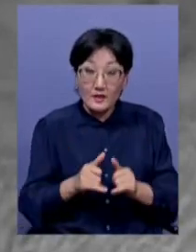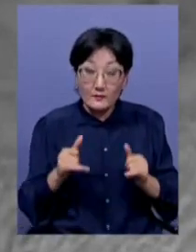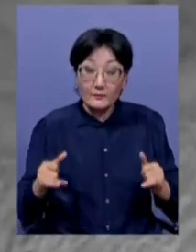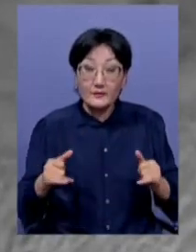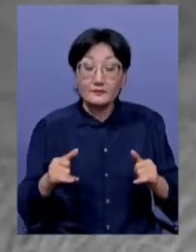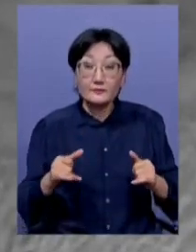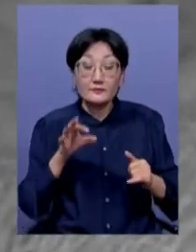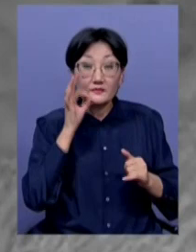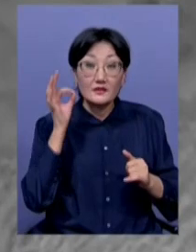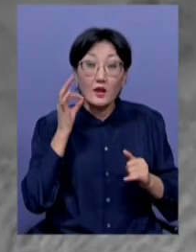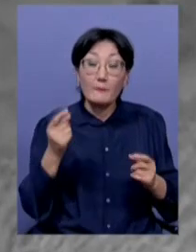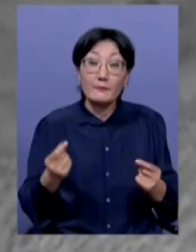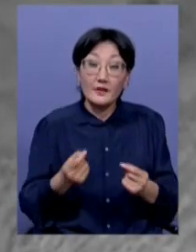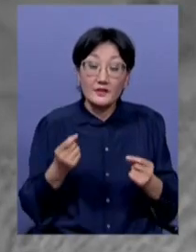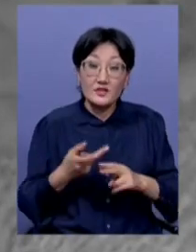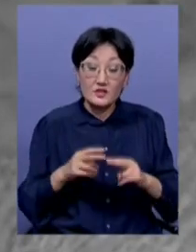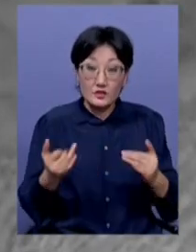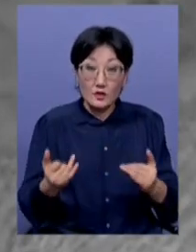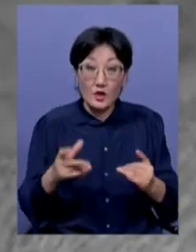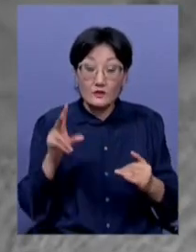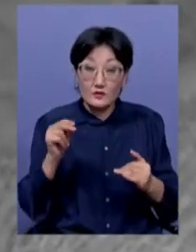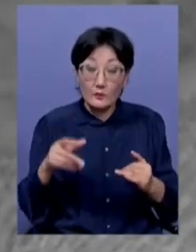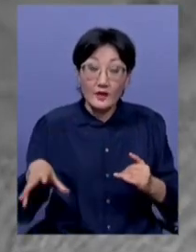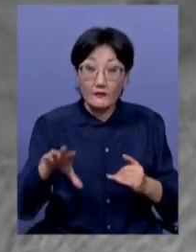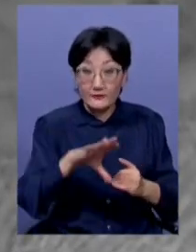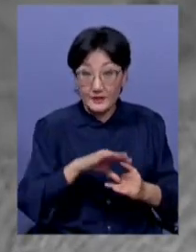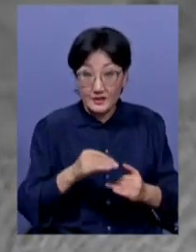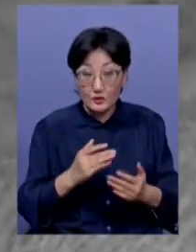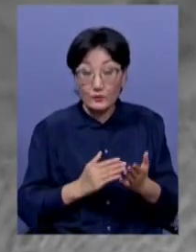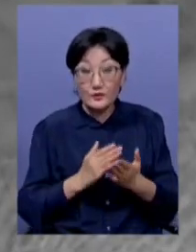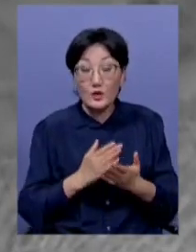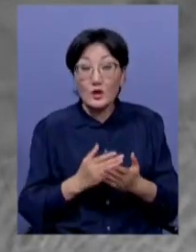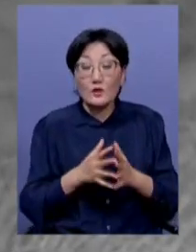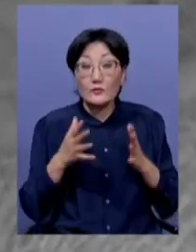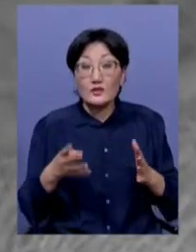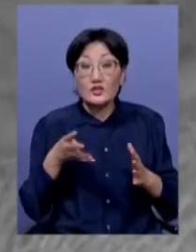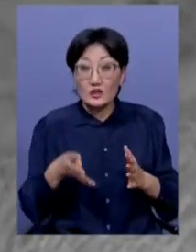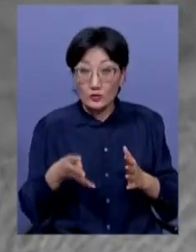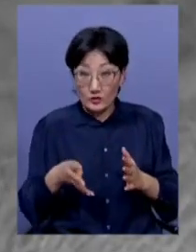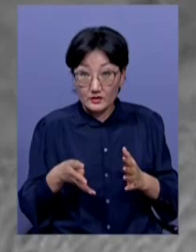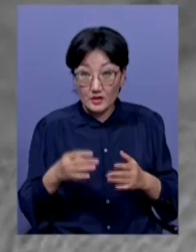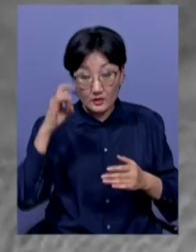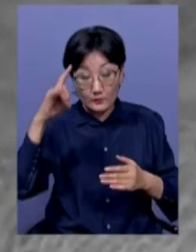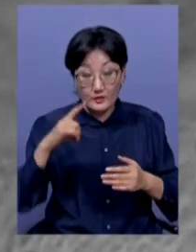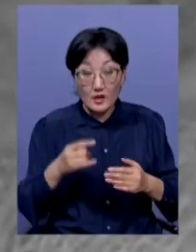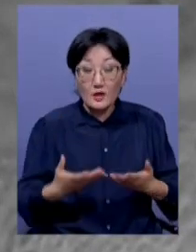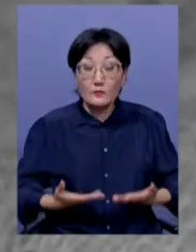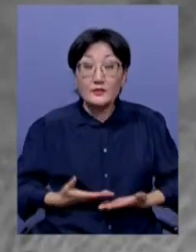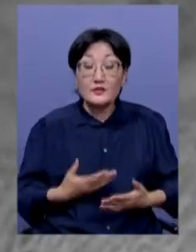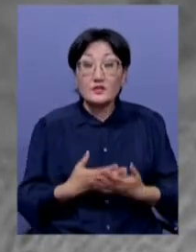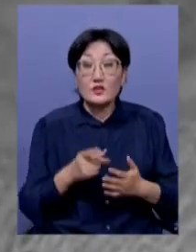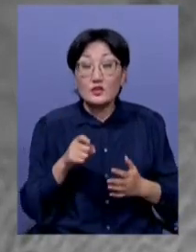кошки катастрофически мала. На сегодня их численность во всем мире достигает не более 4000. В Казахстане обитают